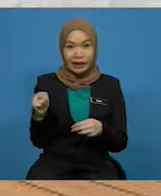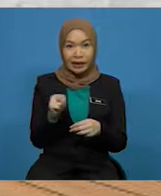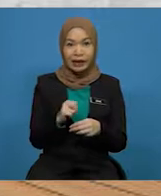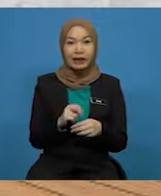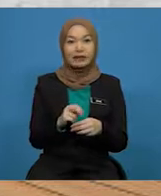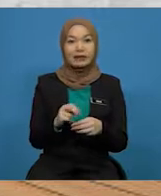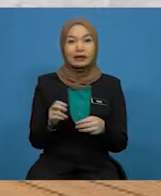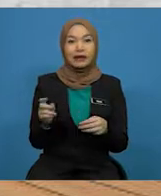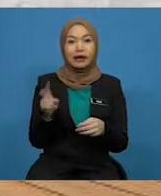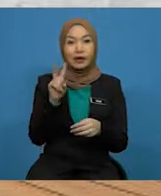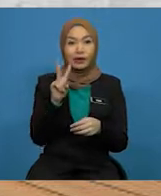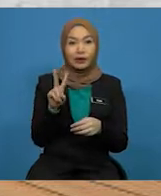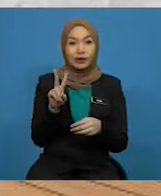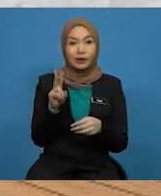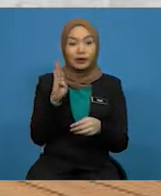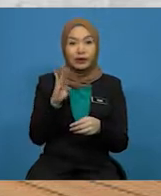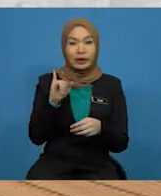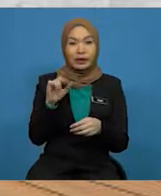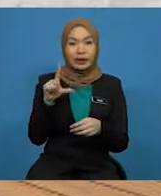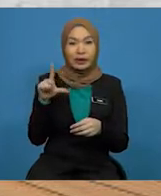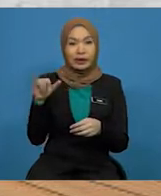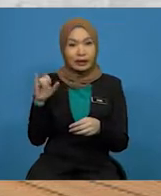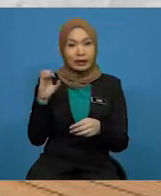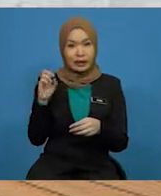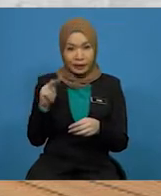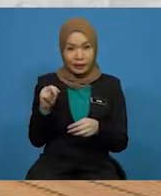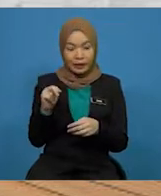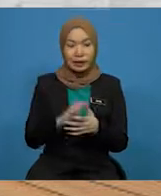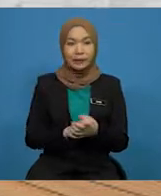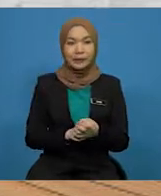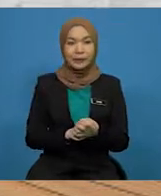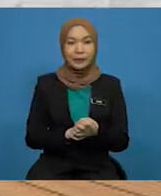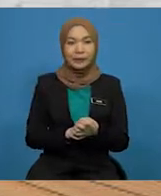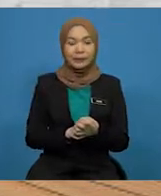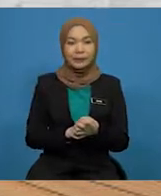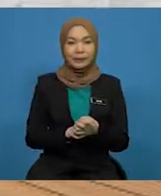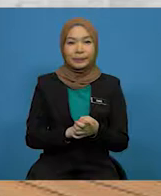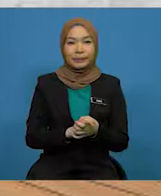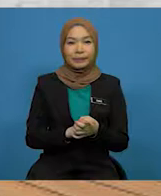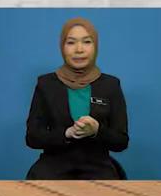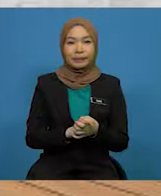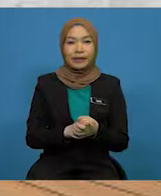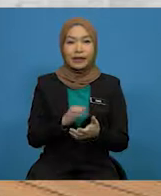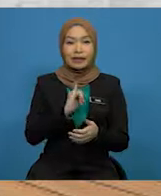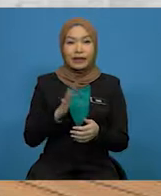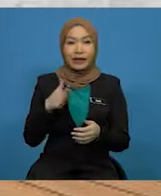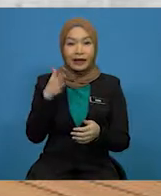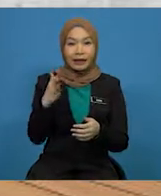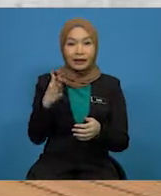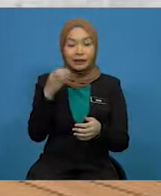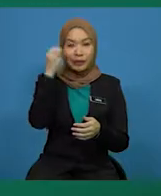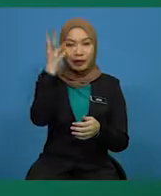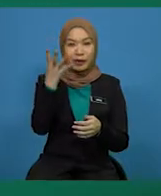bilion. Terlebih dahulu, saya akan menjelaskan bagaimana permintaan wang dalam pasaran boleh